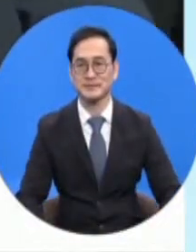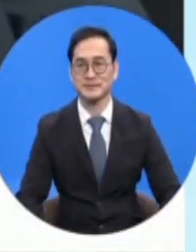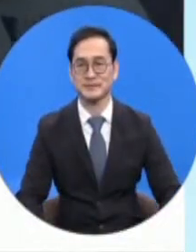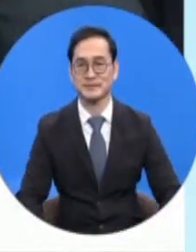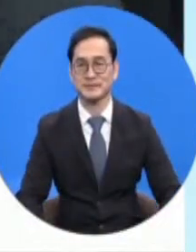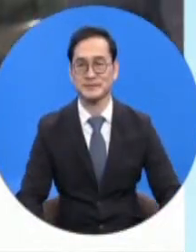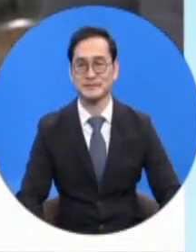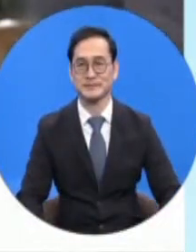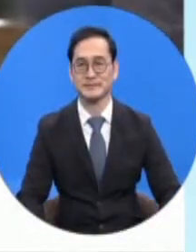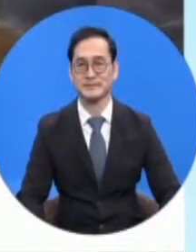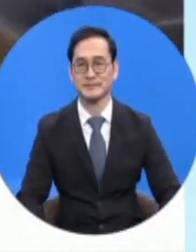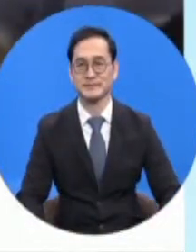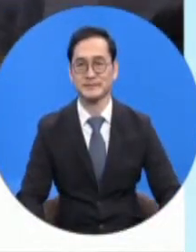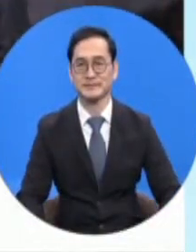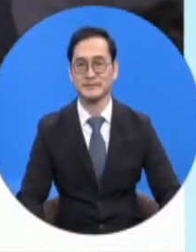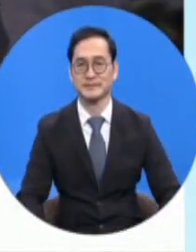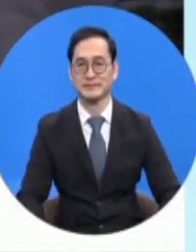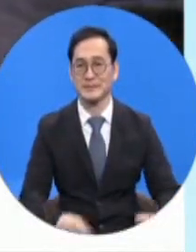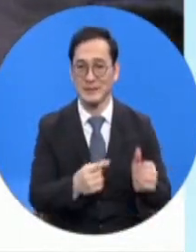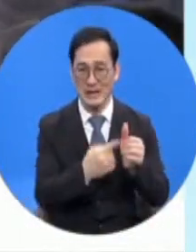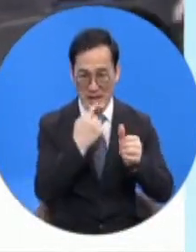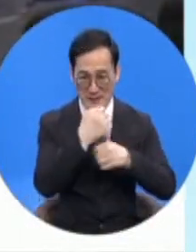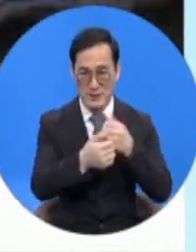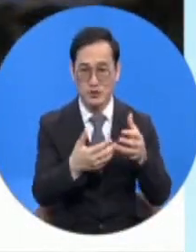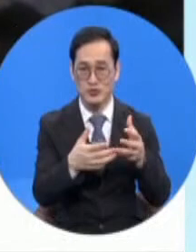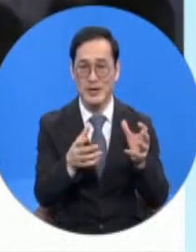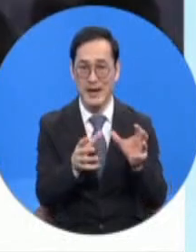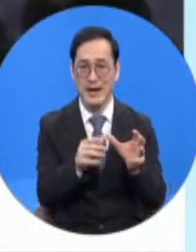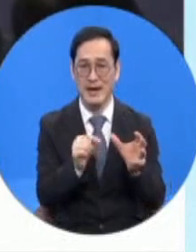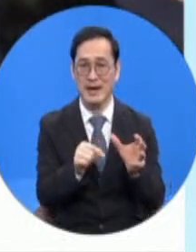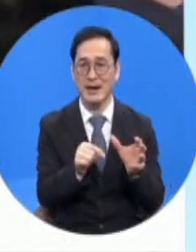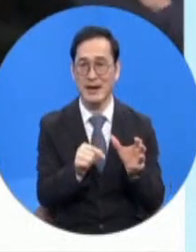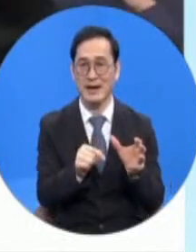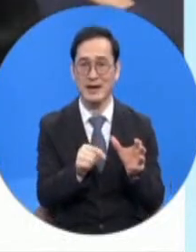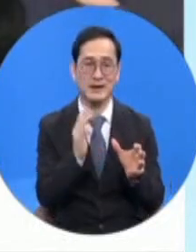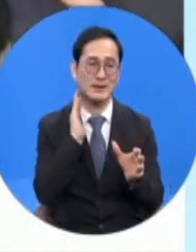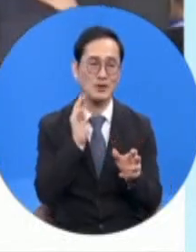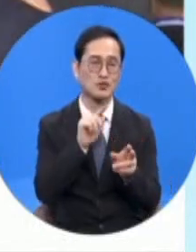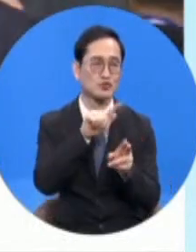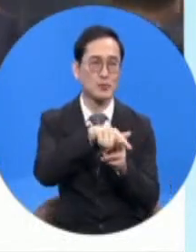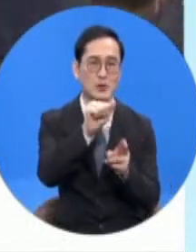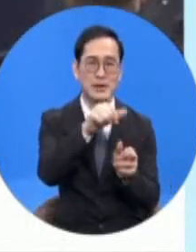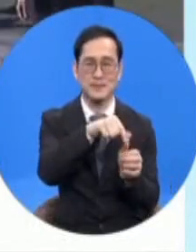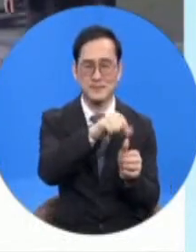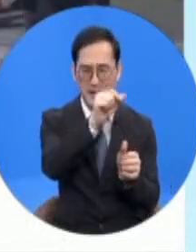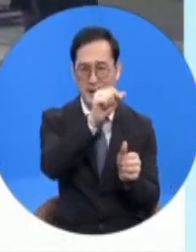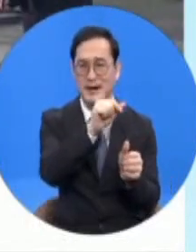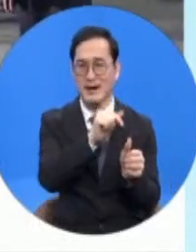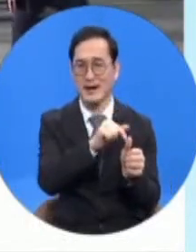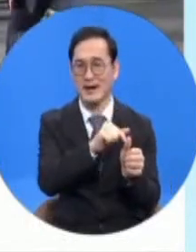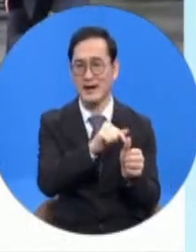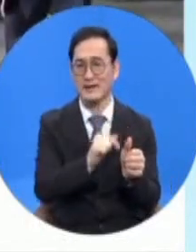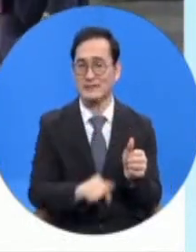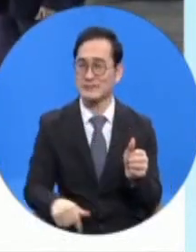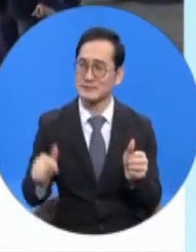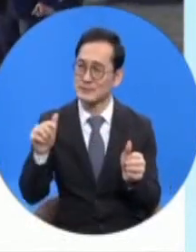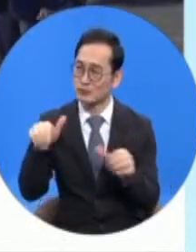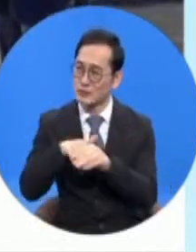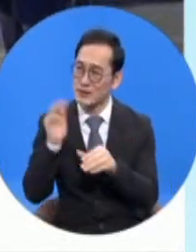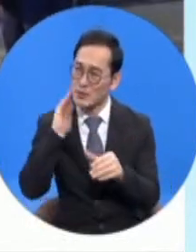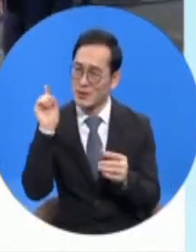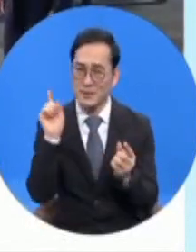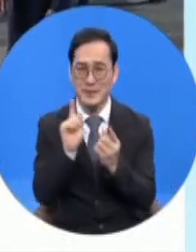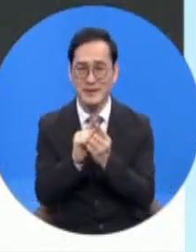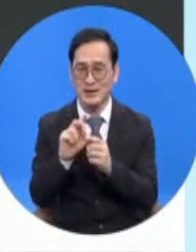이재명 후보가 진짜 민주당의 정통성 있는 후보로서 지난번에 대통령 만나서 받은 넥타이를 차고 왔고요. 그리고 어제